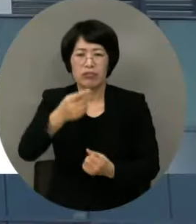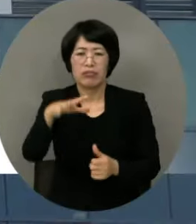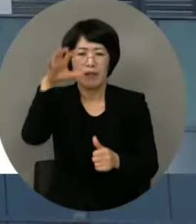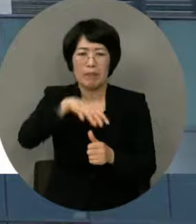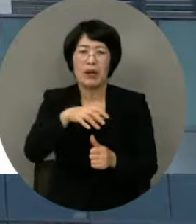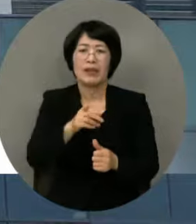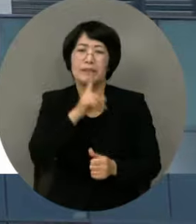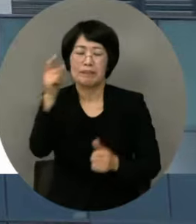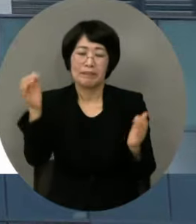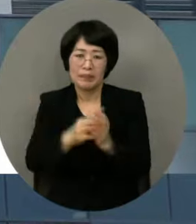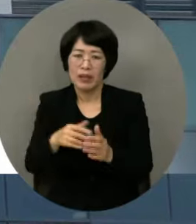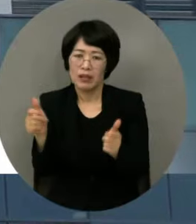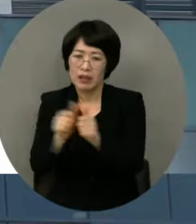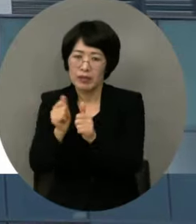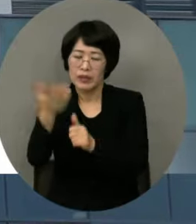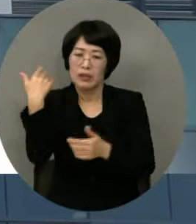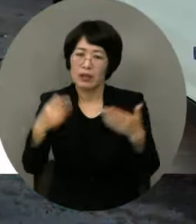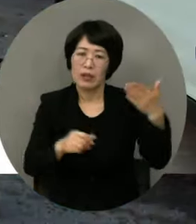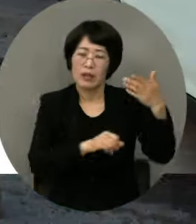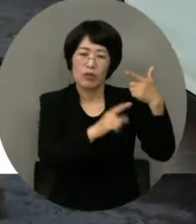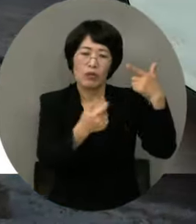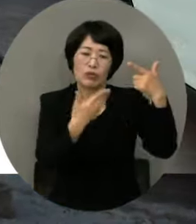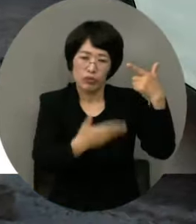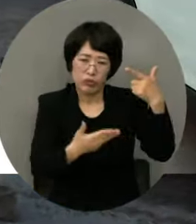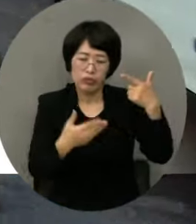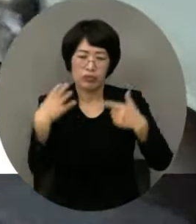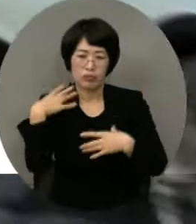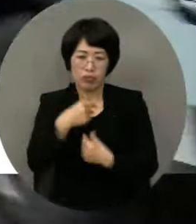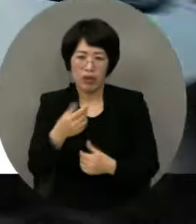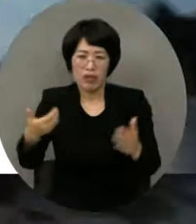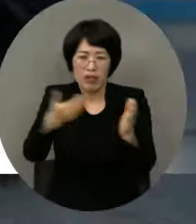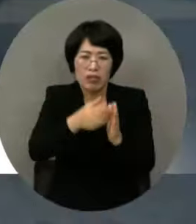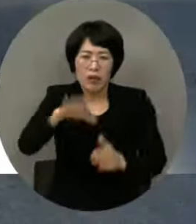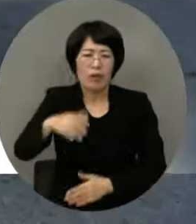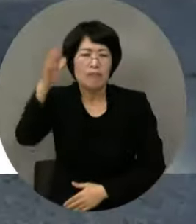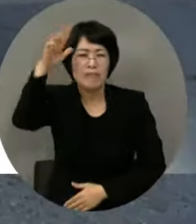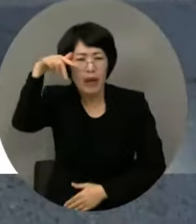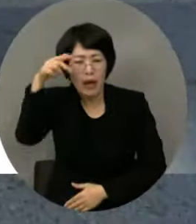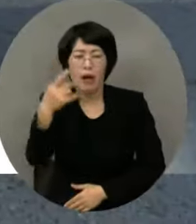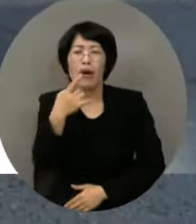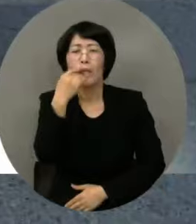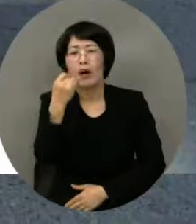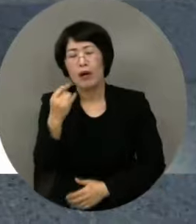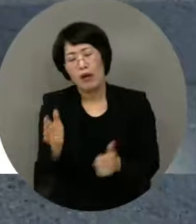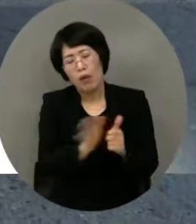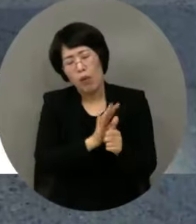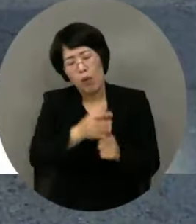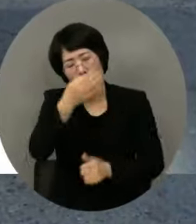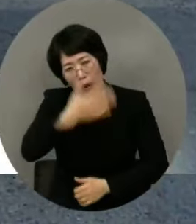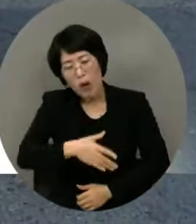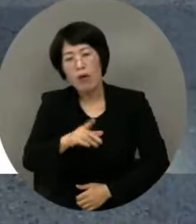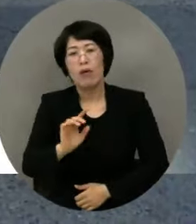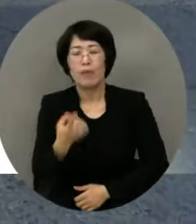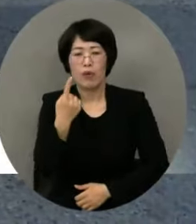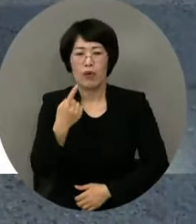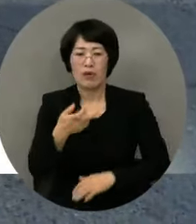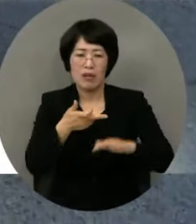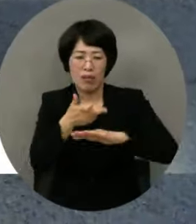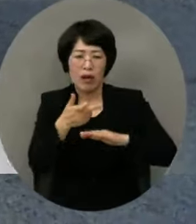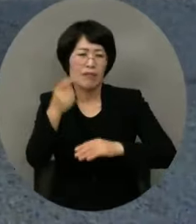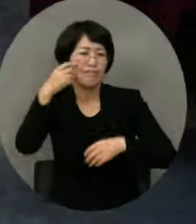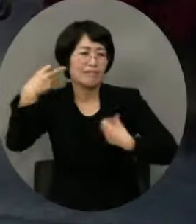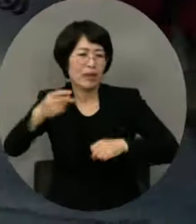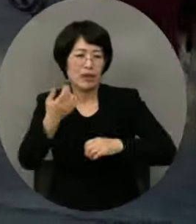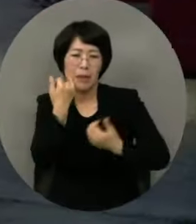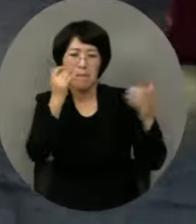신청했습니다이 남성은 지난 9회 무한의 한 선착장에서 치매에 걸린 어머니를 모시기 힘들다는 이유로 차량을 일부러